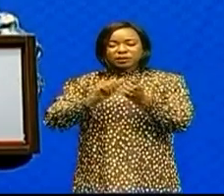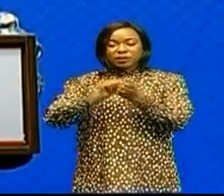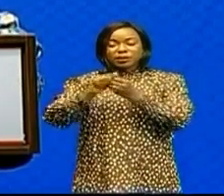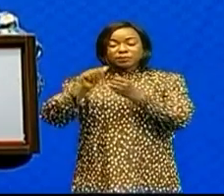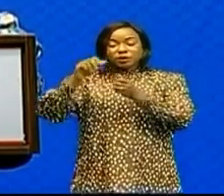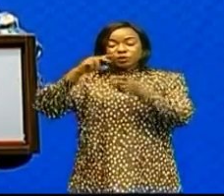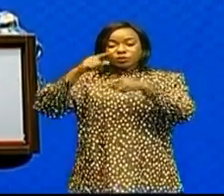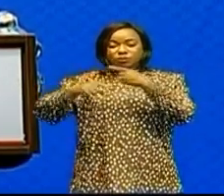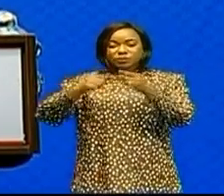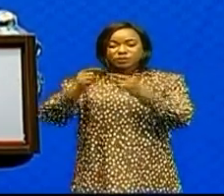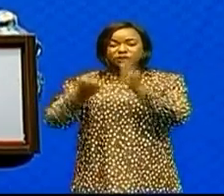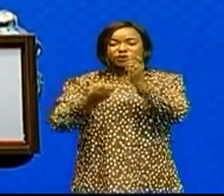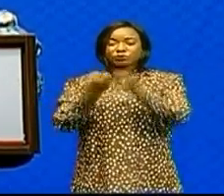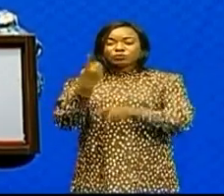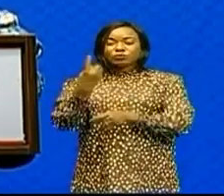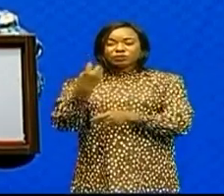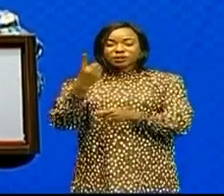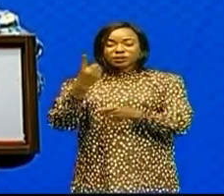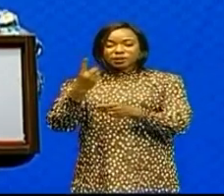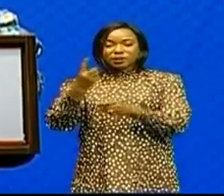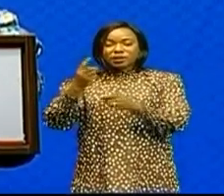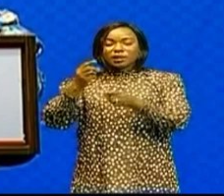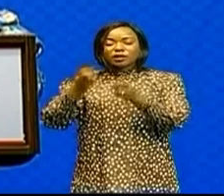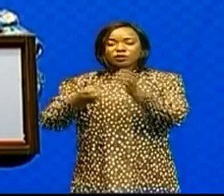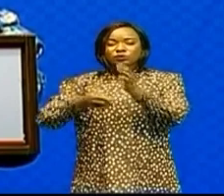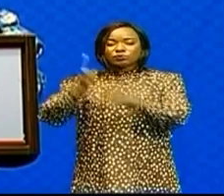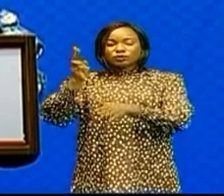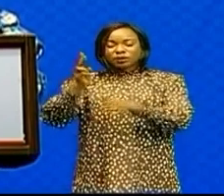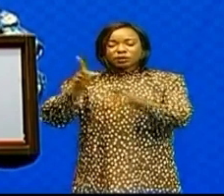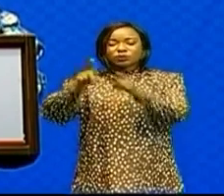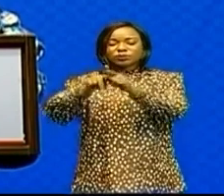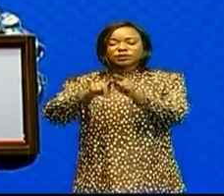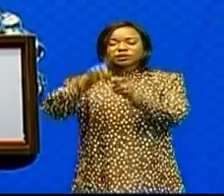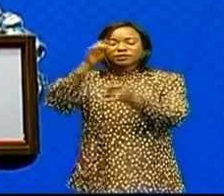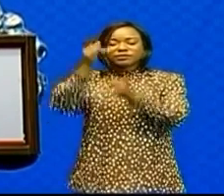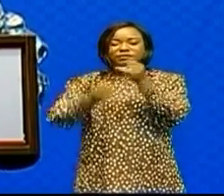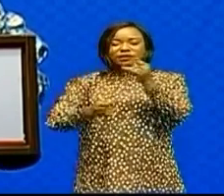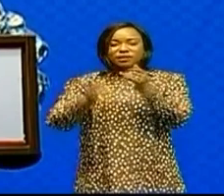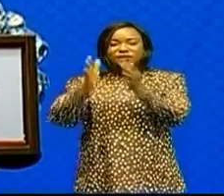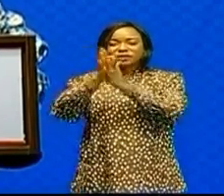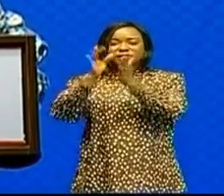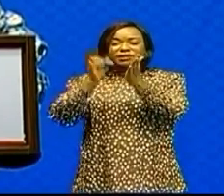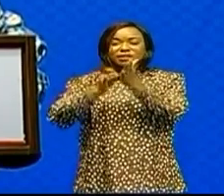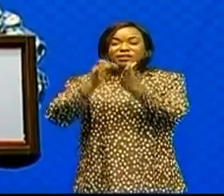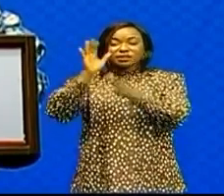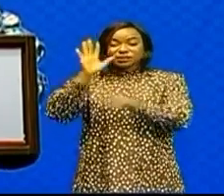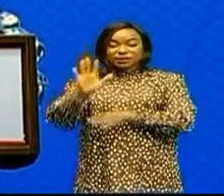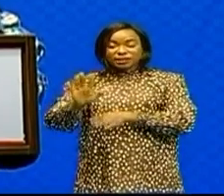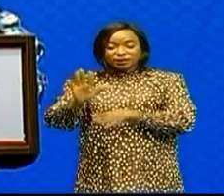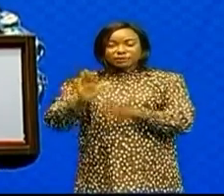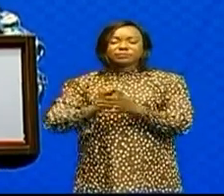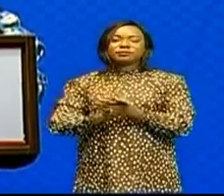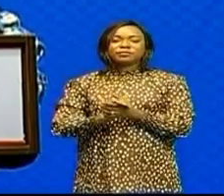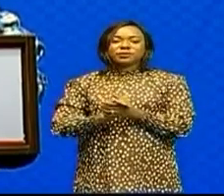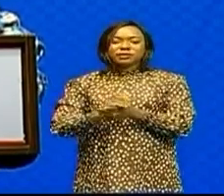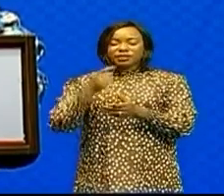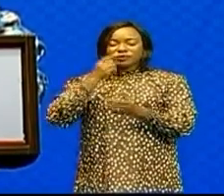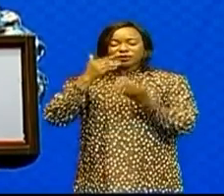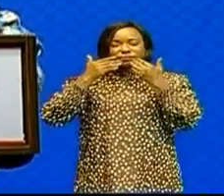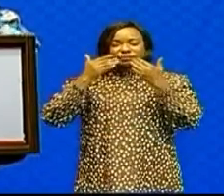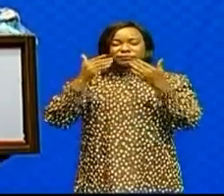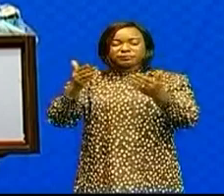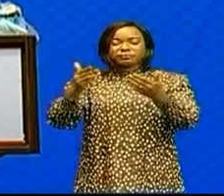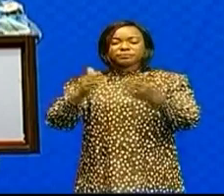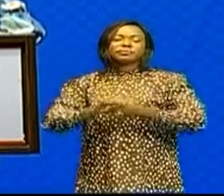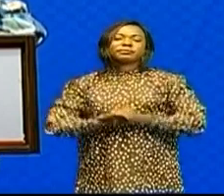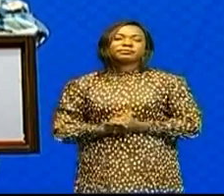Commencée à 12h15, la réunion du Conseil des ministres a pris fin à 17h05. Je vous remercie.